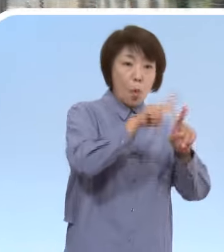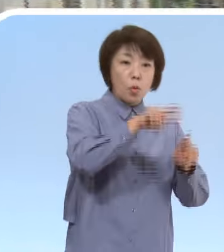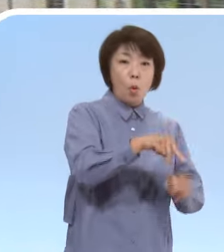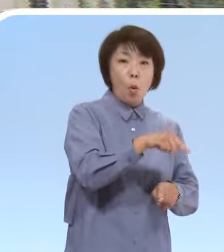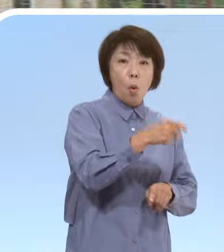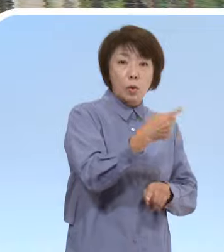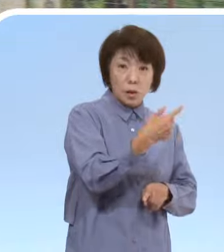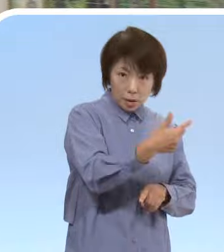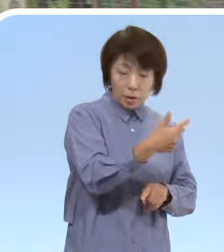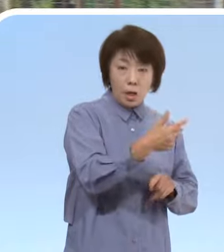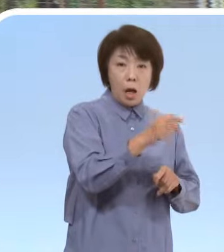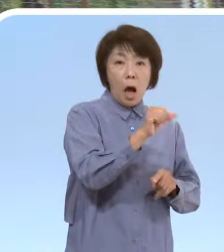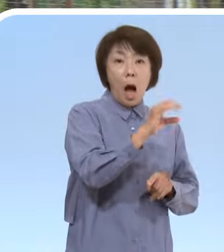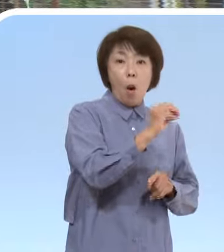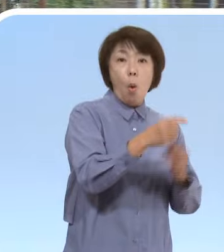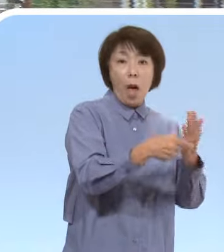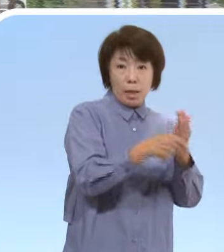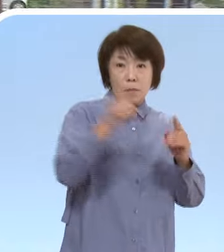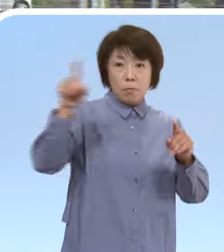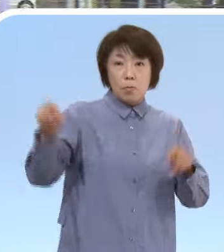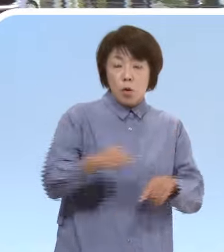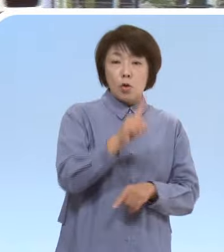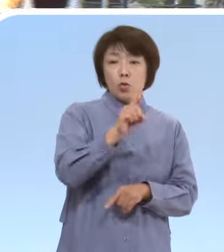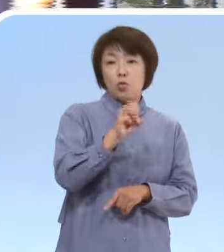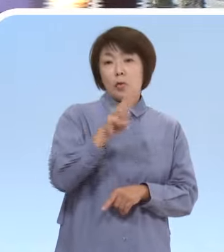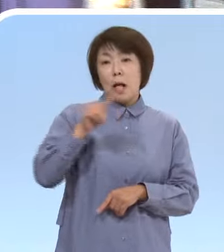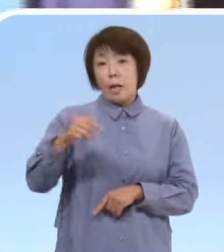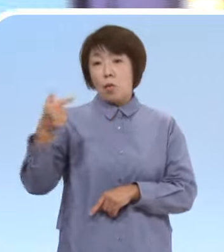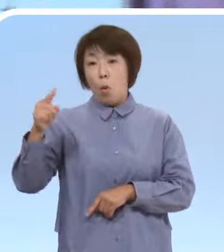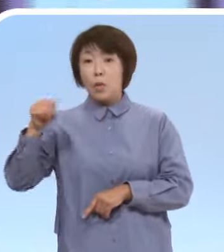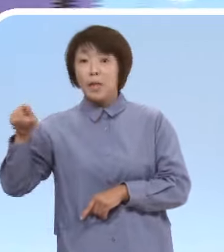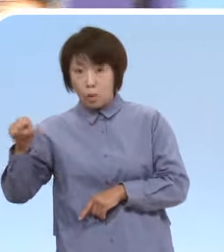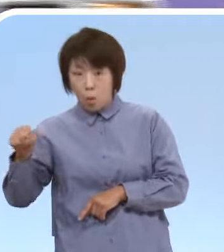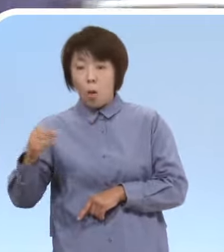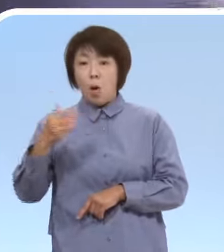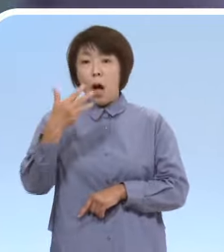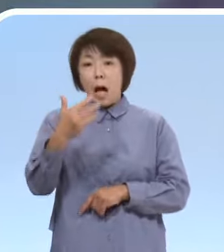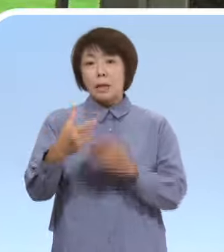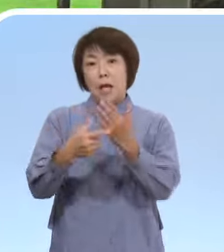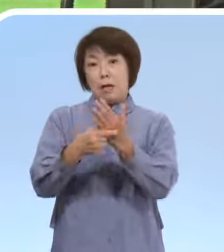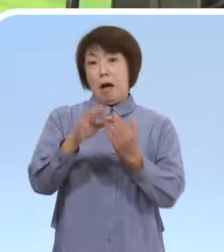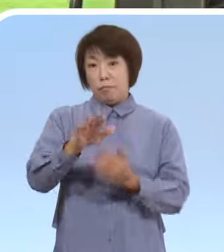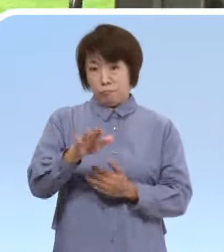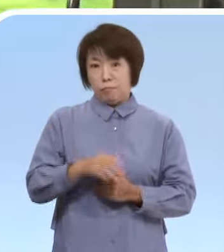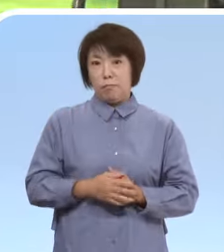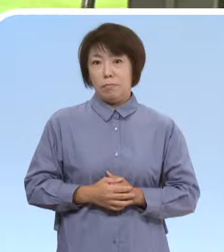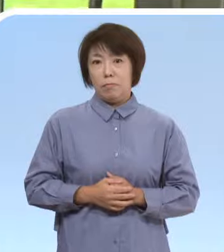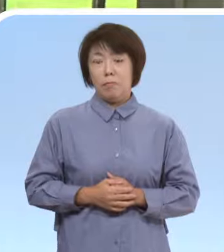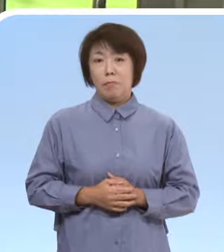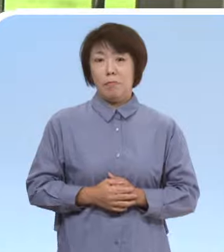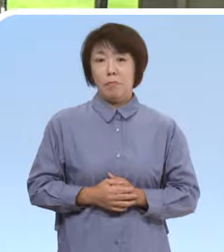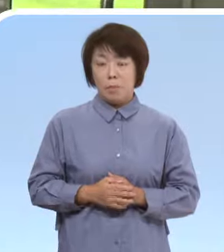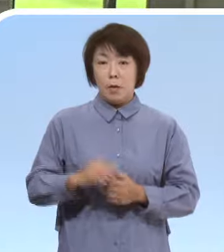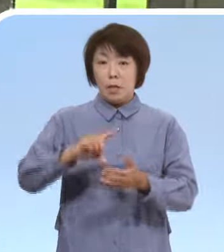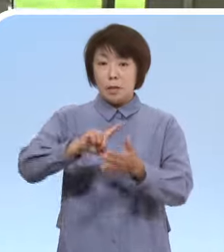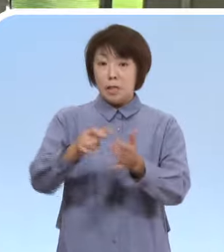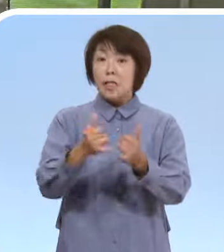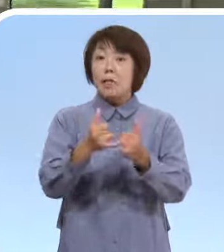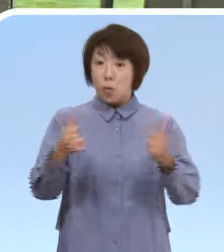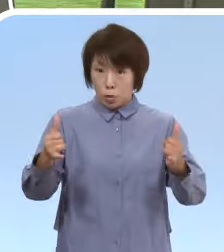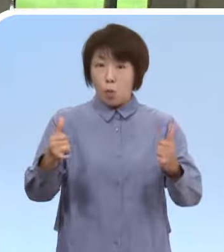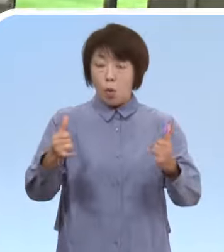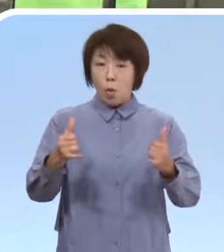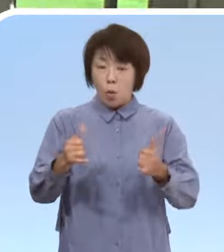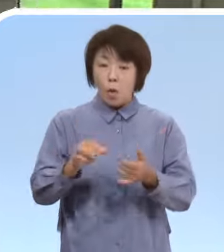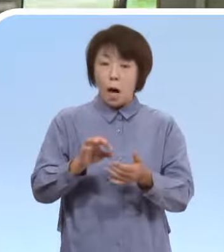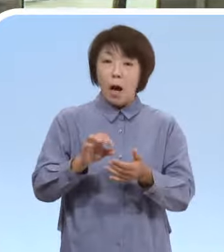ぶ 13.6キロ、8つの駅があるローカル鉄道です。地域の人々の足